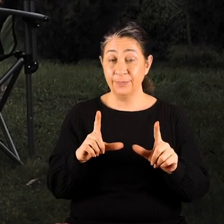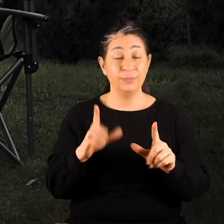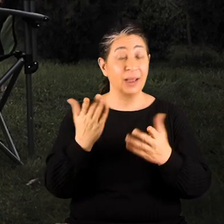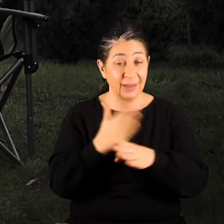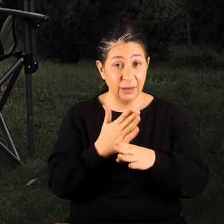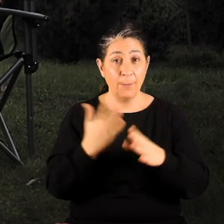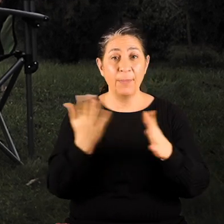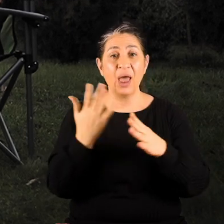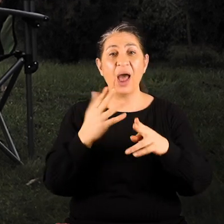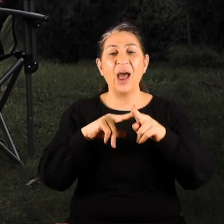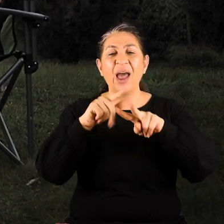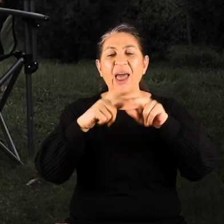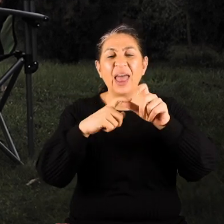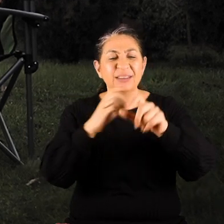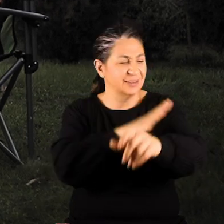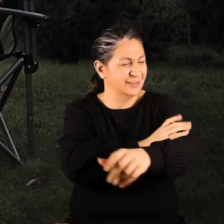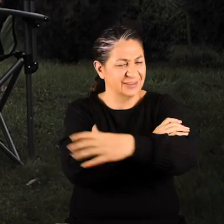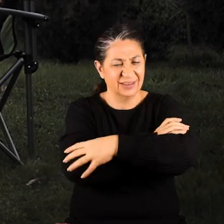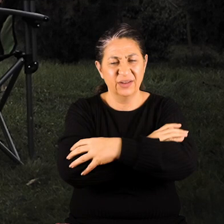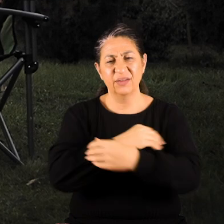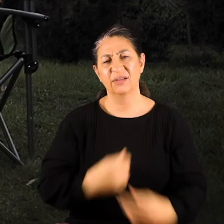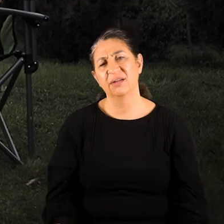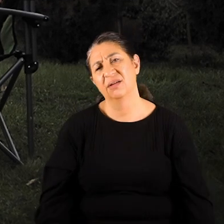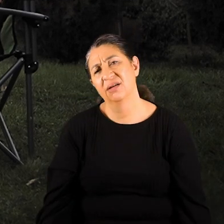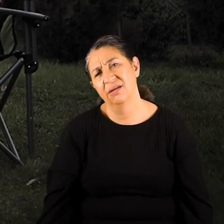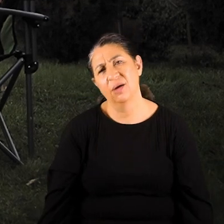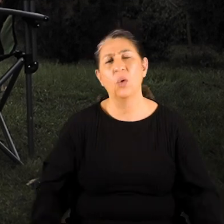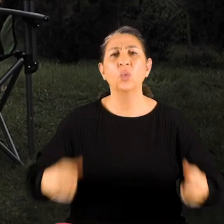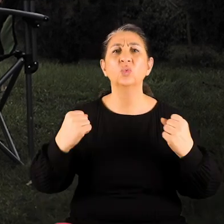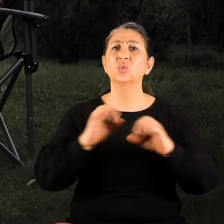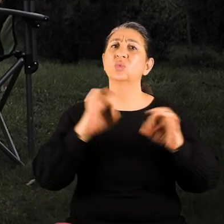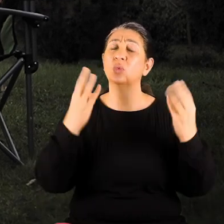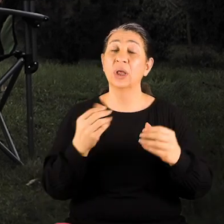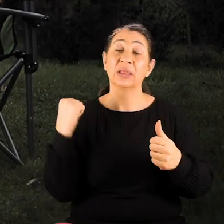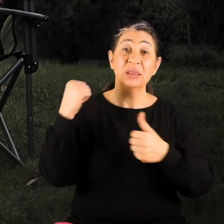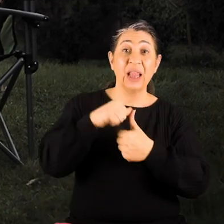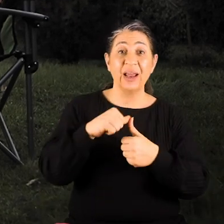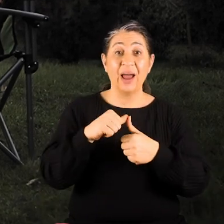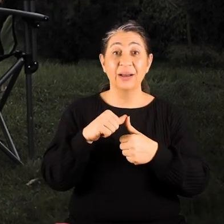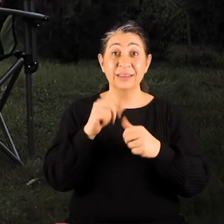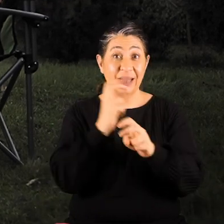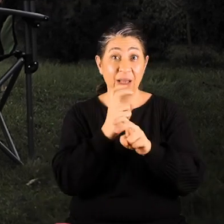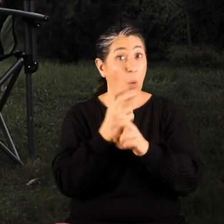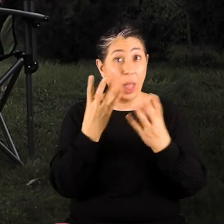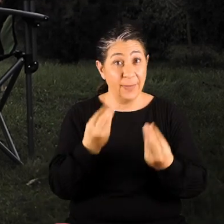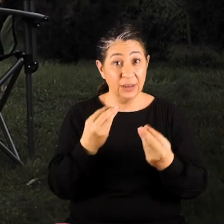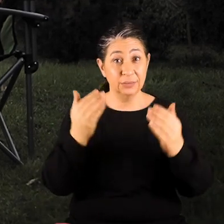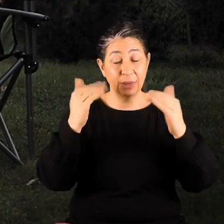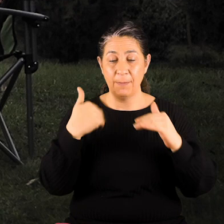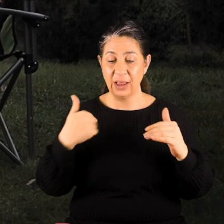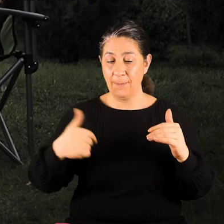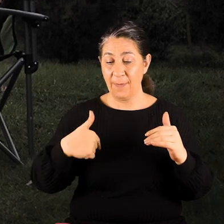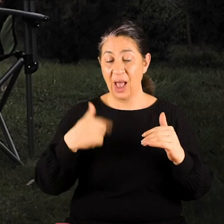Çünkü bayağı daha kuvvetsiz oluyorsun. Sonra tekrarlama riskini azaltman. Mesela bende